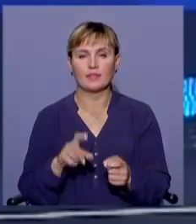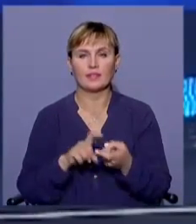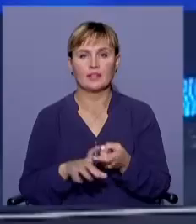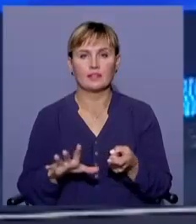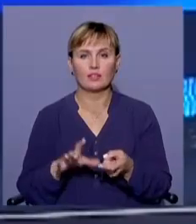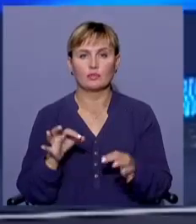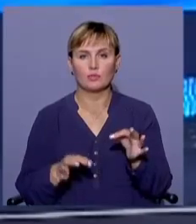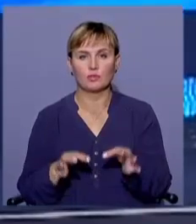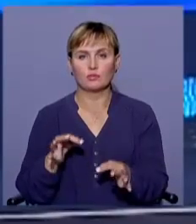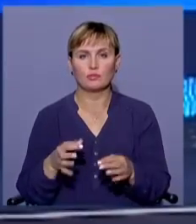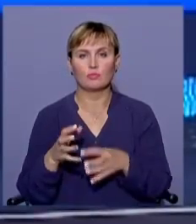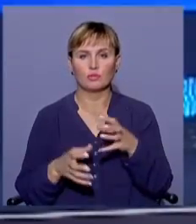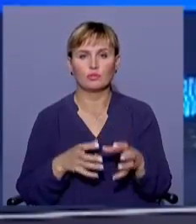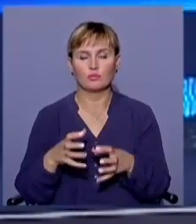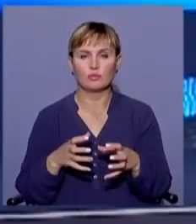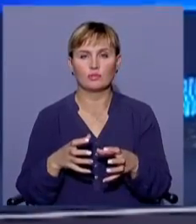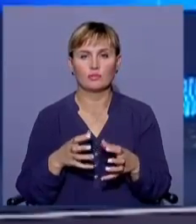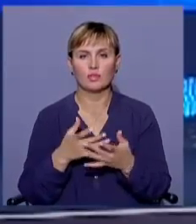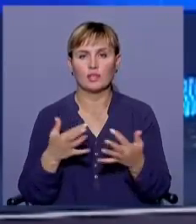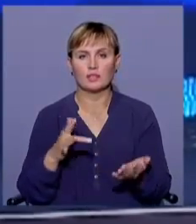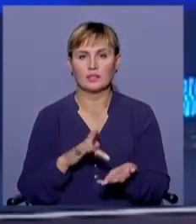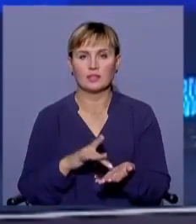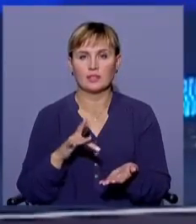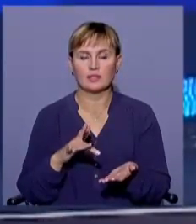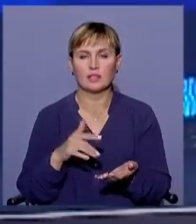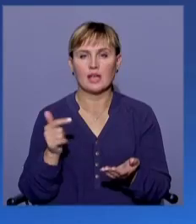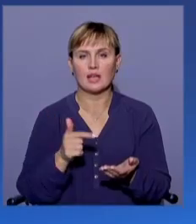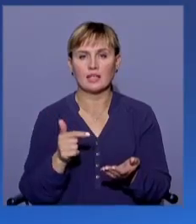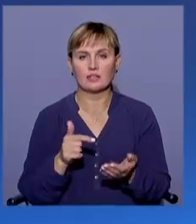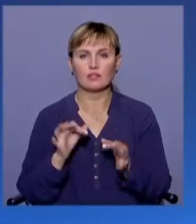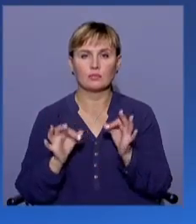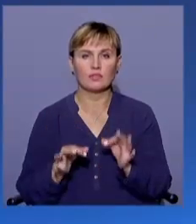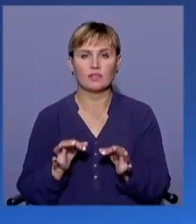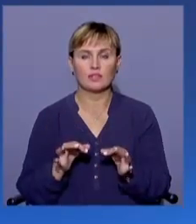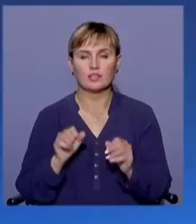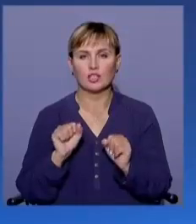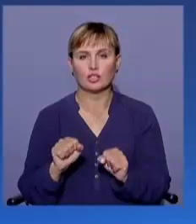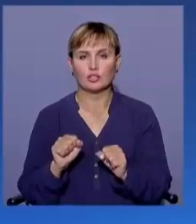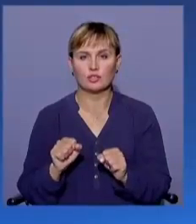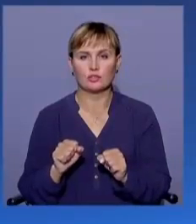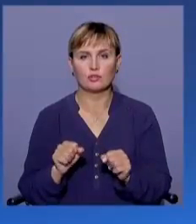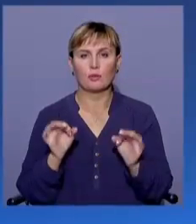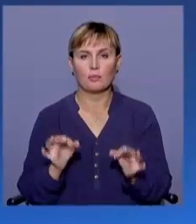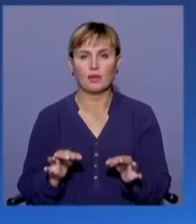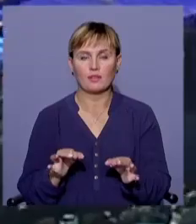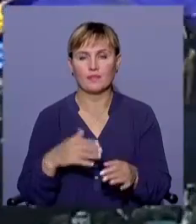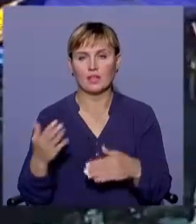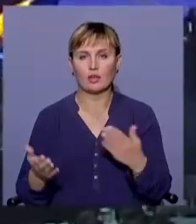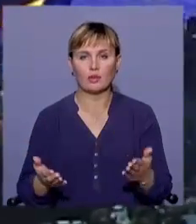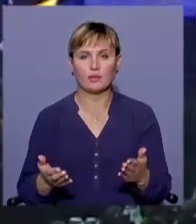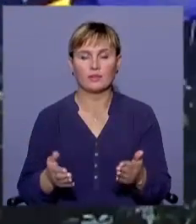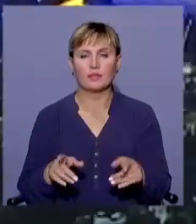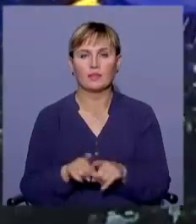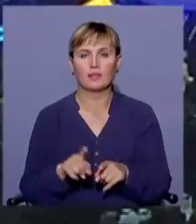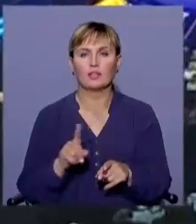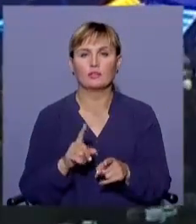Независимый суд, международный арбитражный центр гарантирует справедливость и защиту прав сторон. Так на